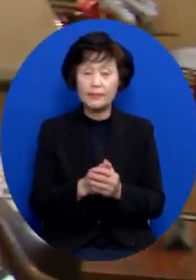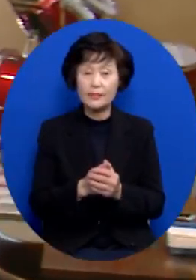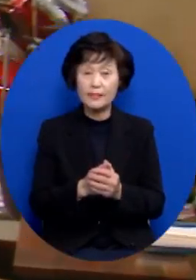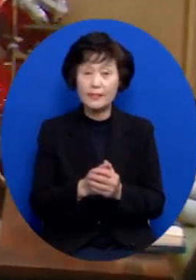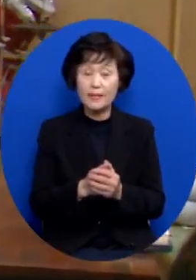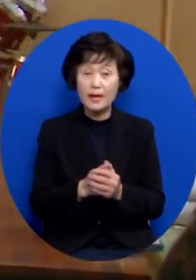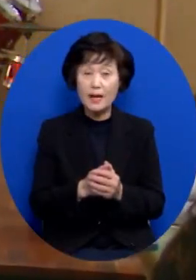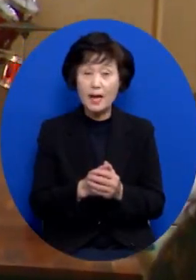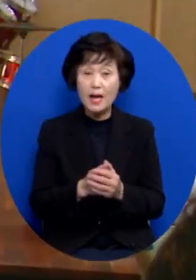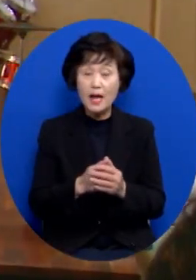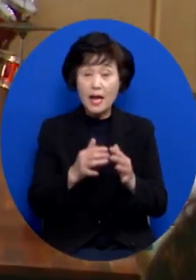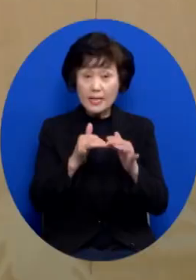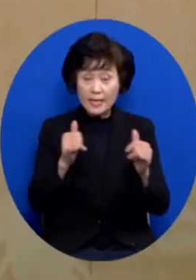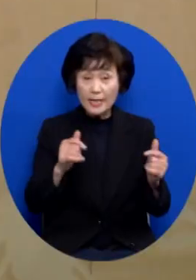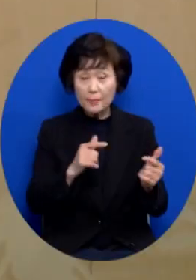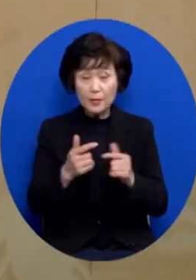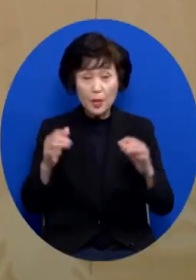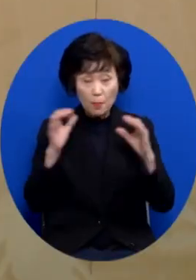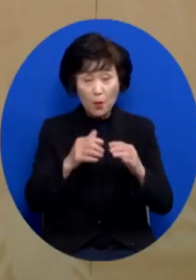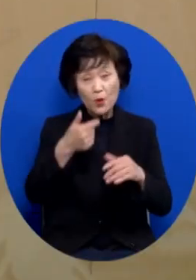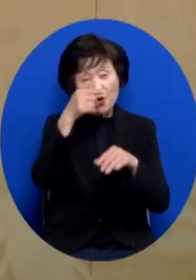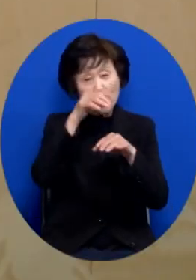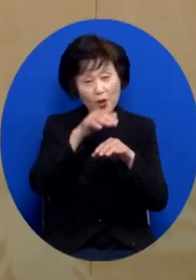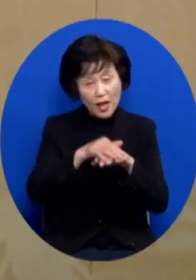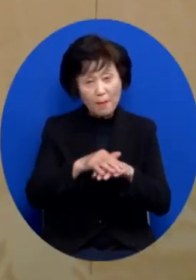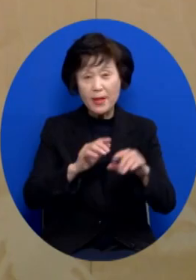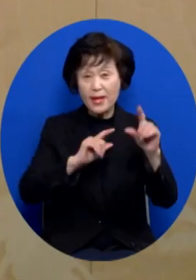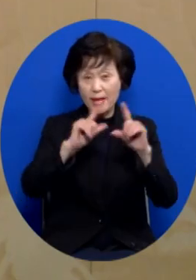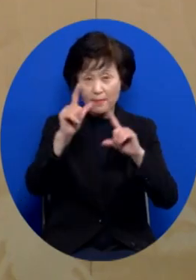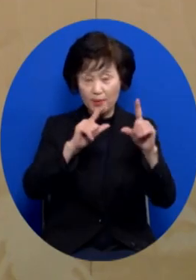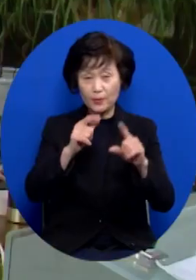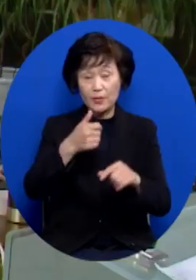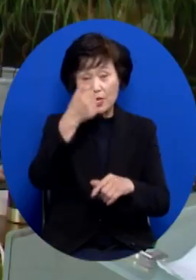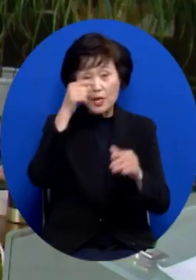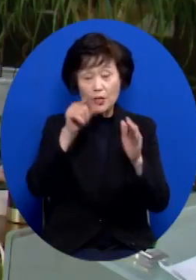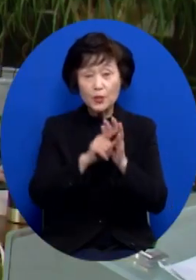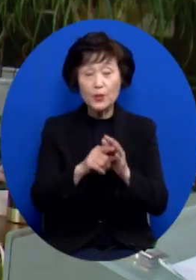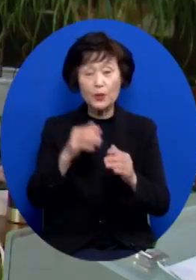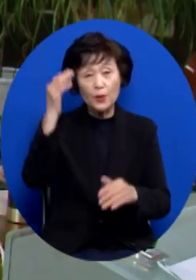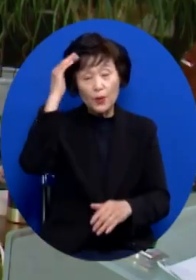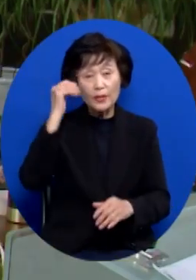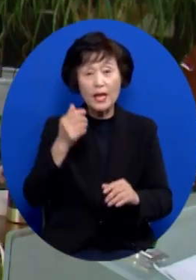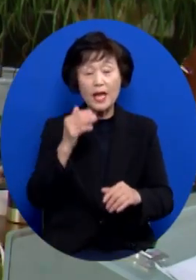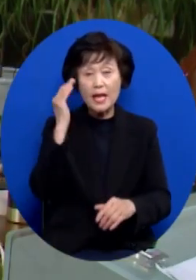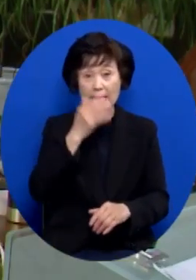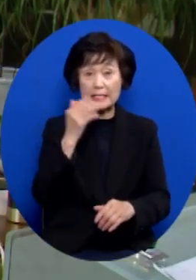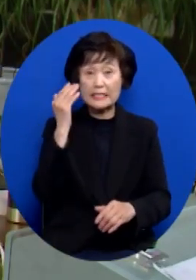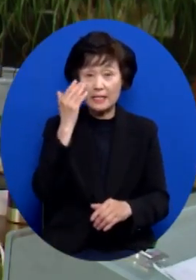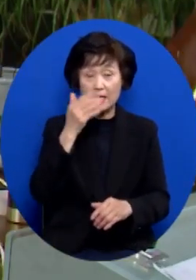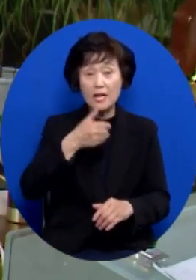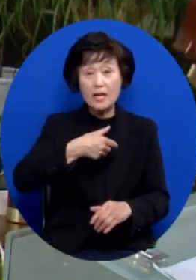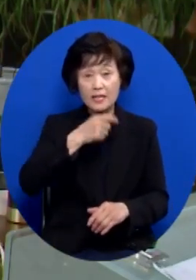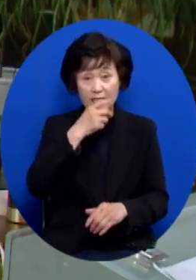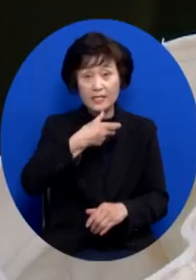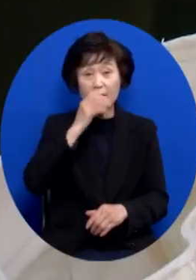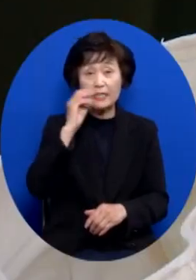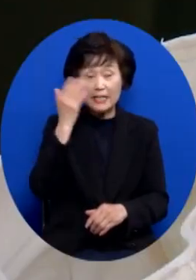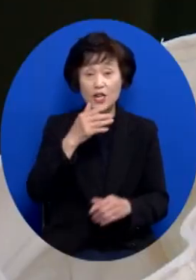또 모여 예배드리고 있는 현장 여기는 기독교대한 성결교회 대구지방의 소속 한 교회입니다